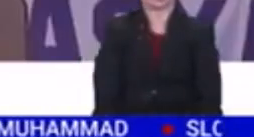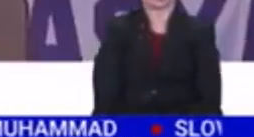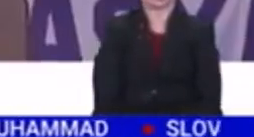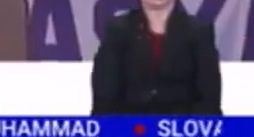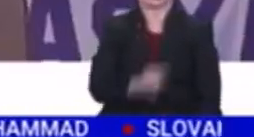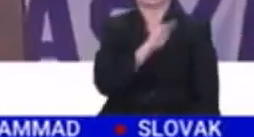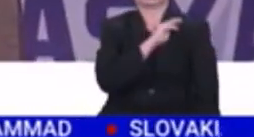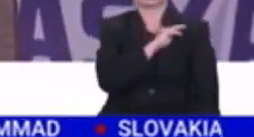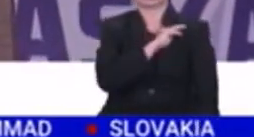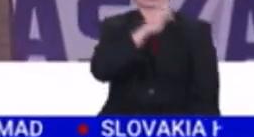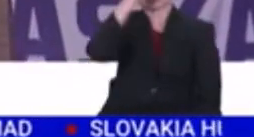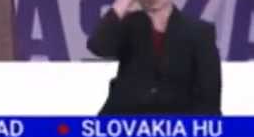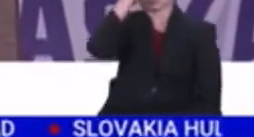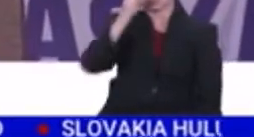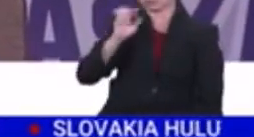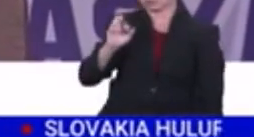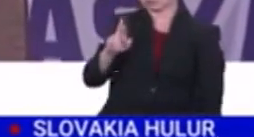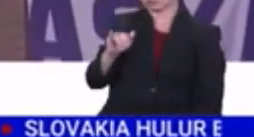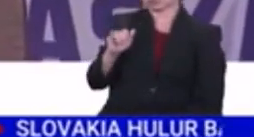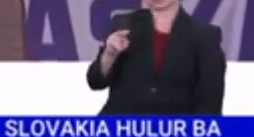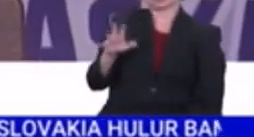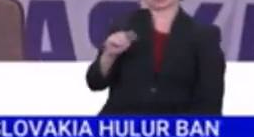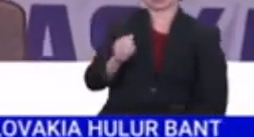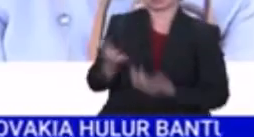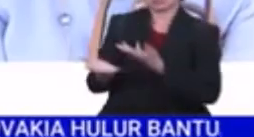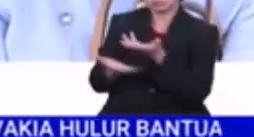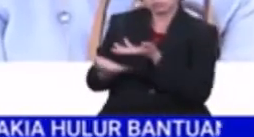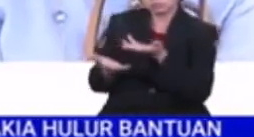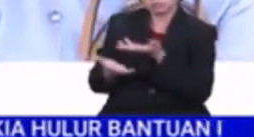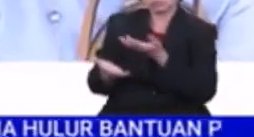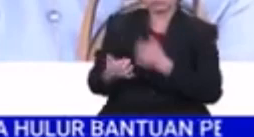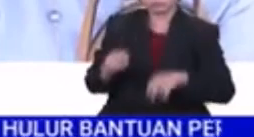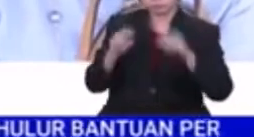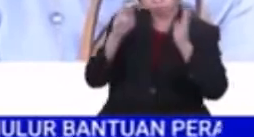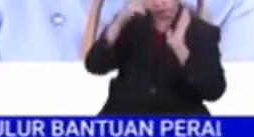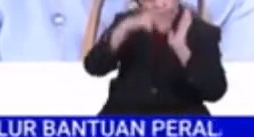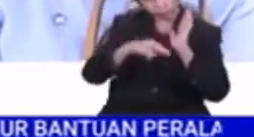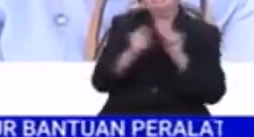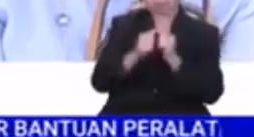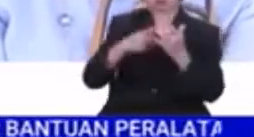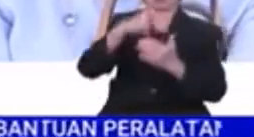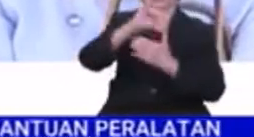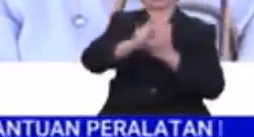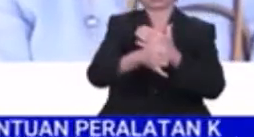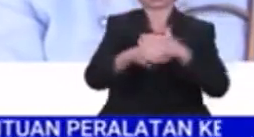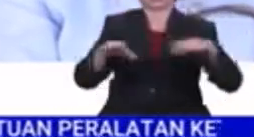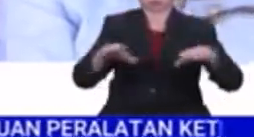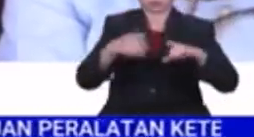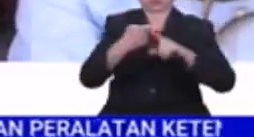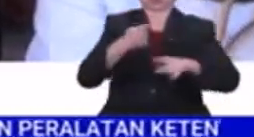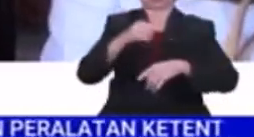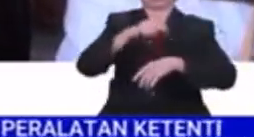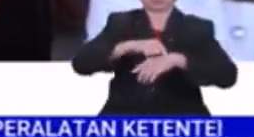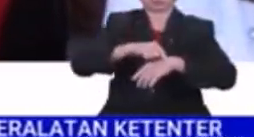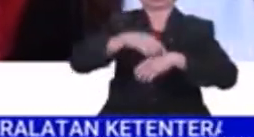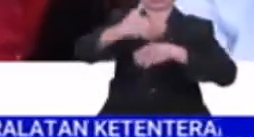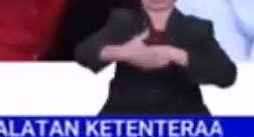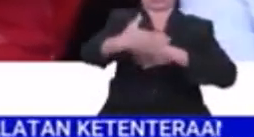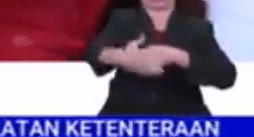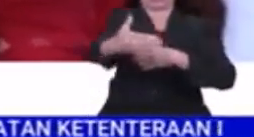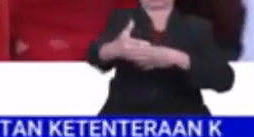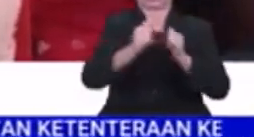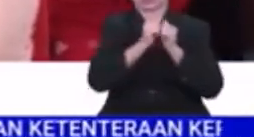Hai menteri Datuk Seri nama harum berkata perbincangan dan penelitian mengenai proyek itu dilakukan dari semasa ke semasa